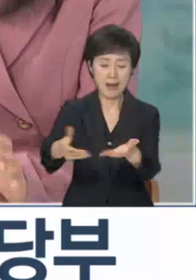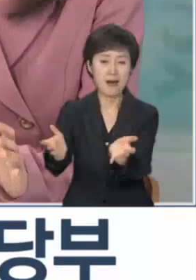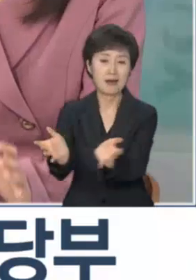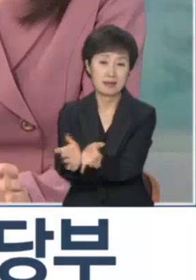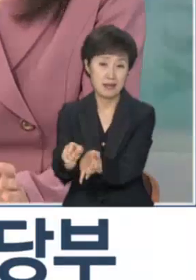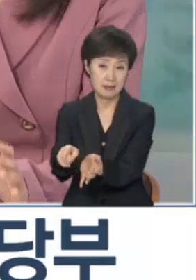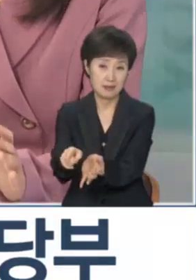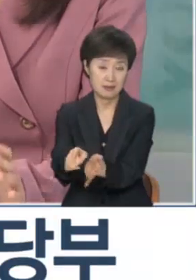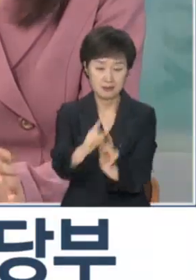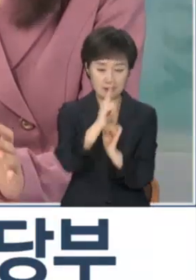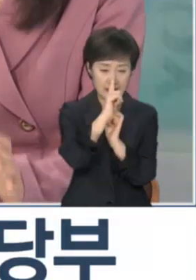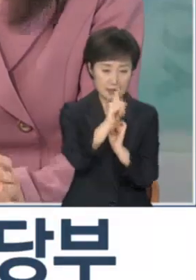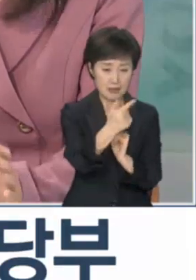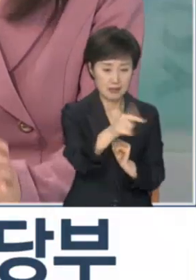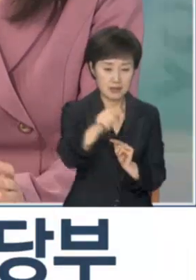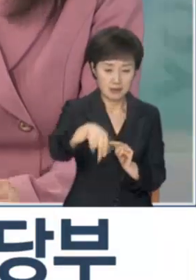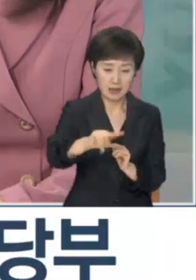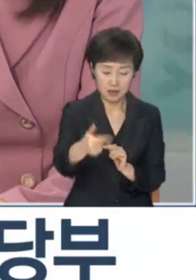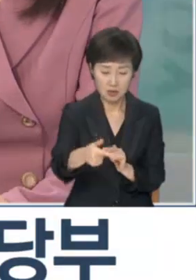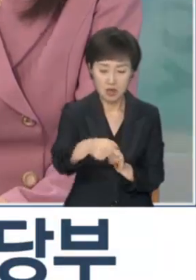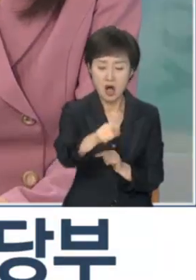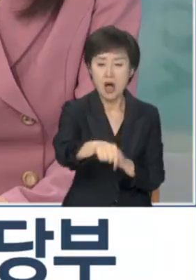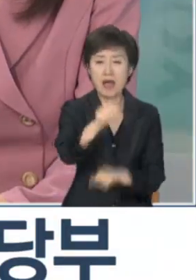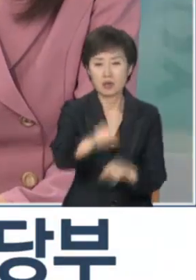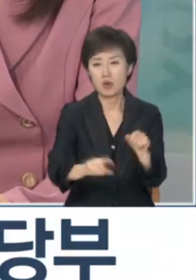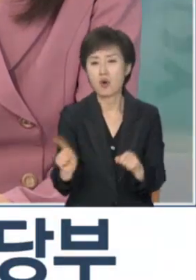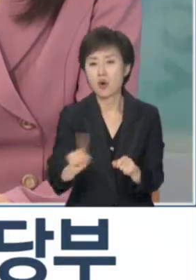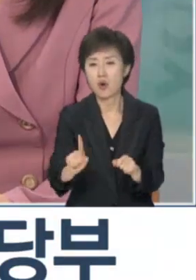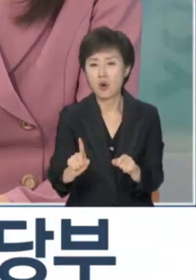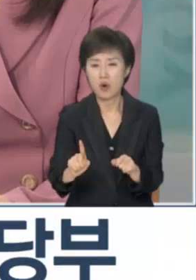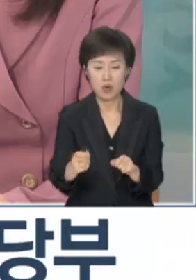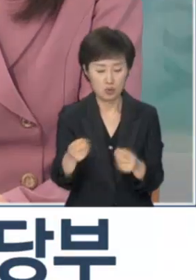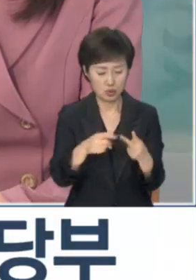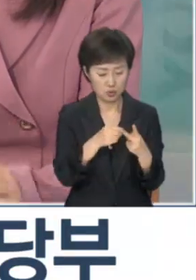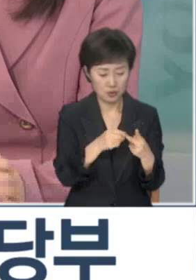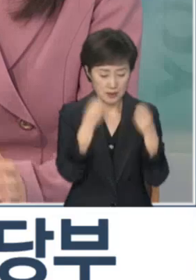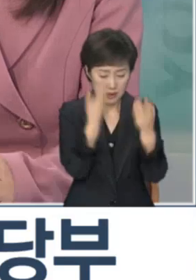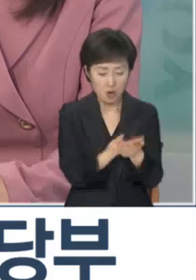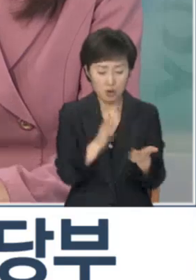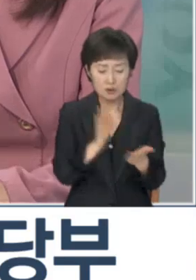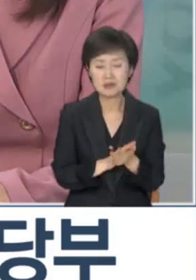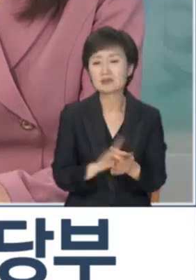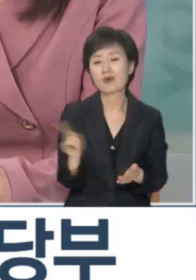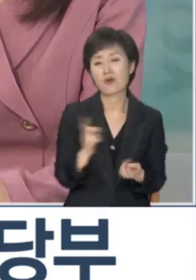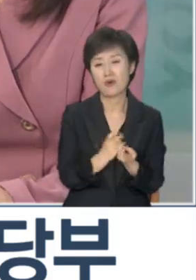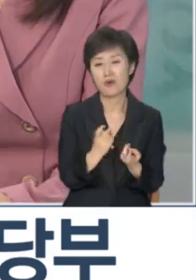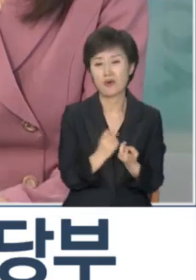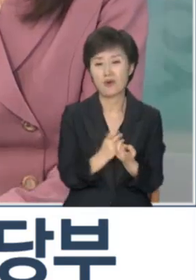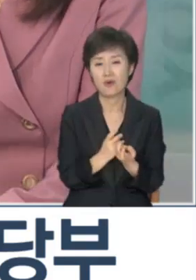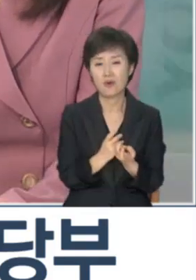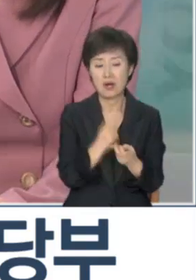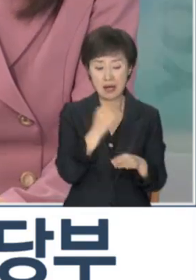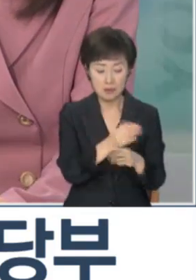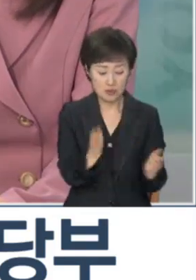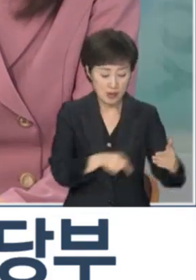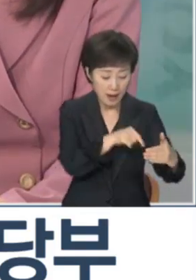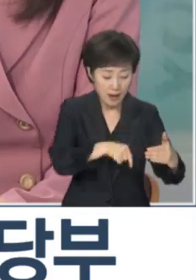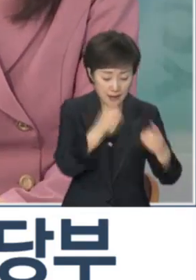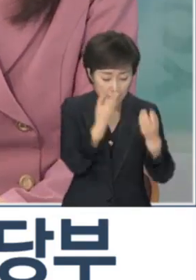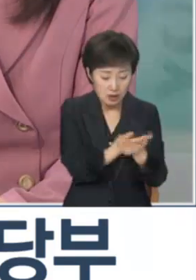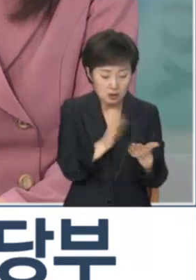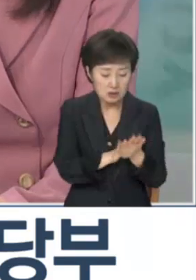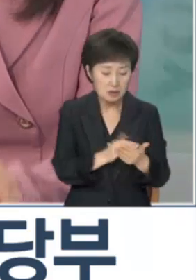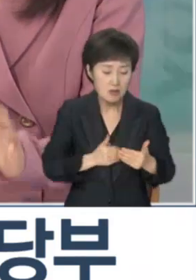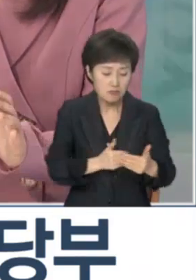대해서 어떻게 해야 될지 이런 부분들이라든지 그리고 혁신에 대해서도 지금 민주당 내부에서 나름대로의 또 혁신의 과정들을